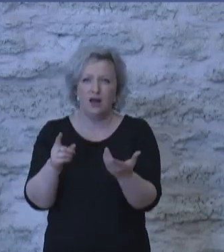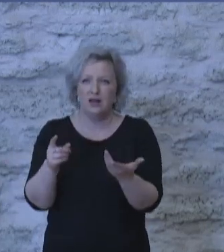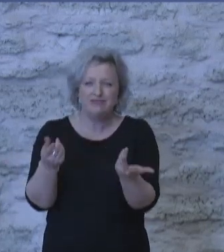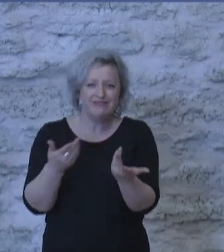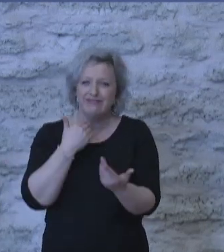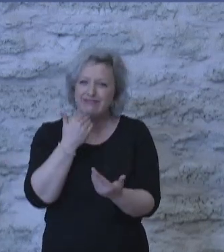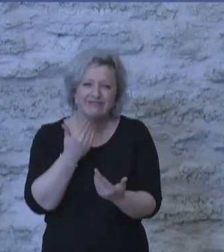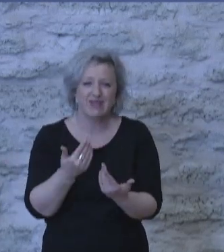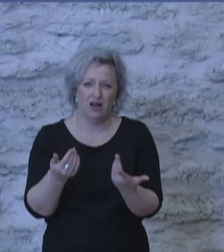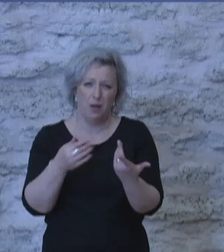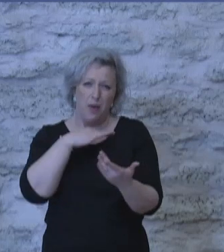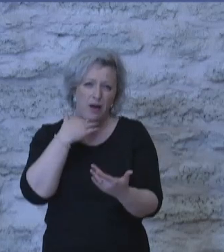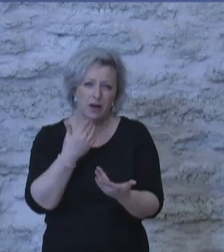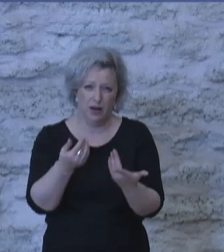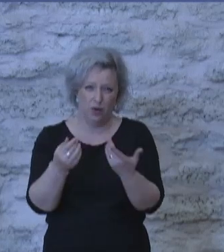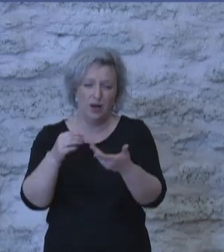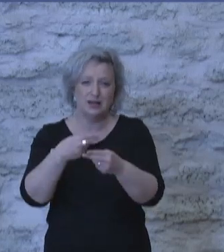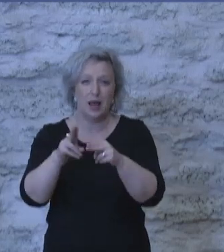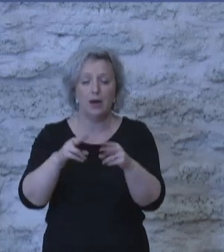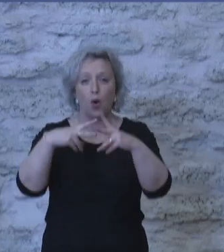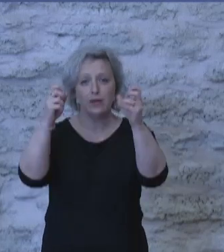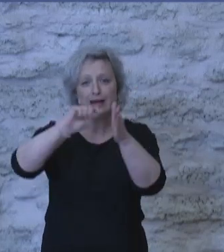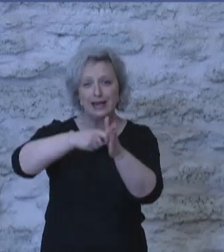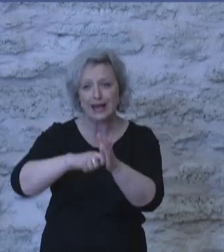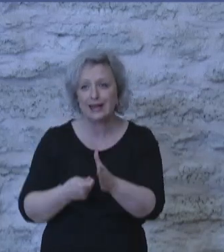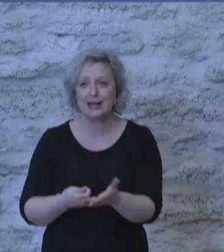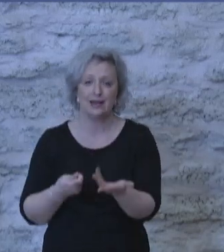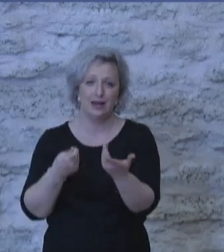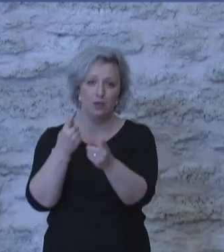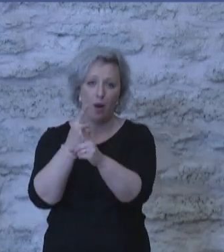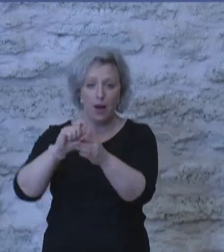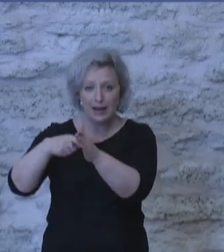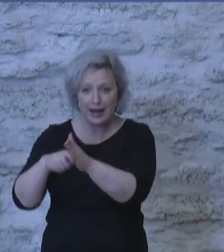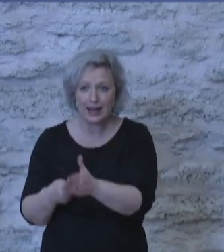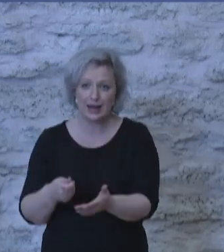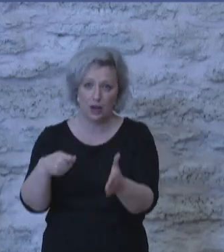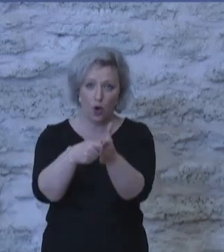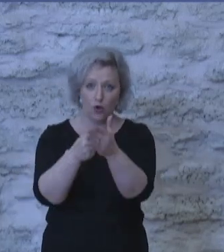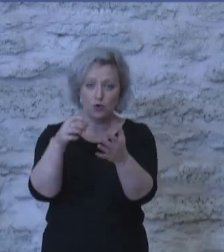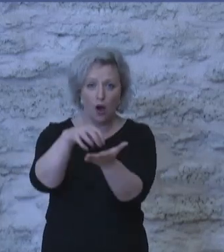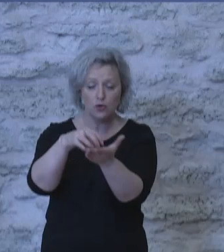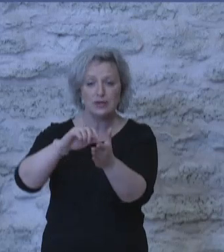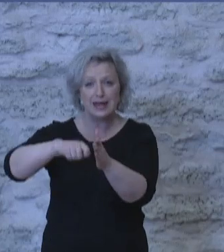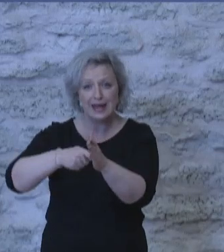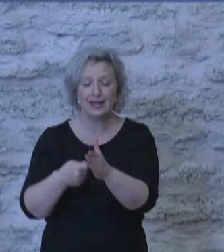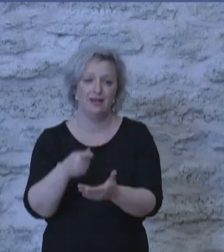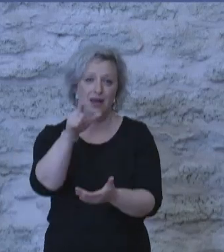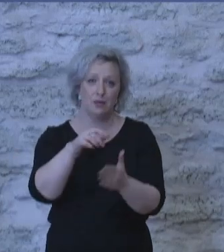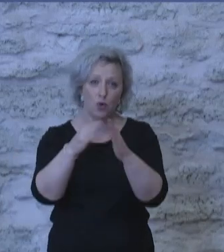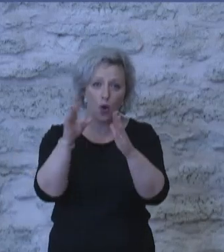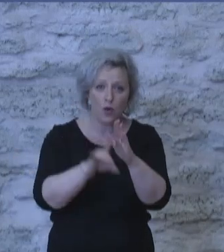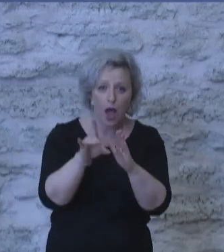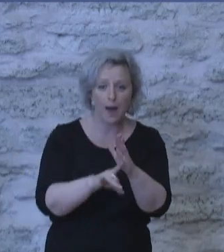hotellid on kinni, tootlustusasutused on kinni, inimesed poodides nii palju käia ei saa nagu siiani. See